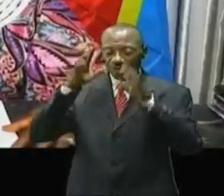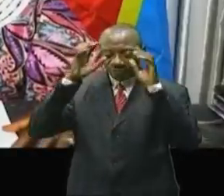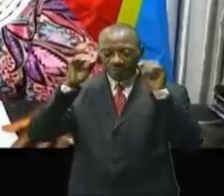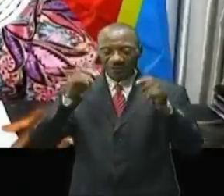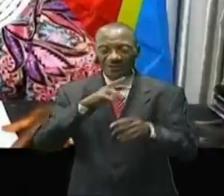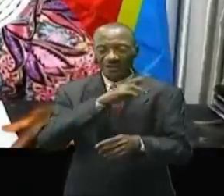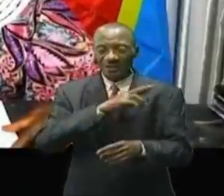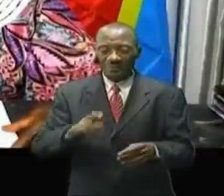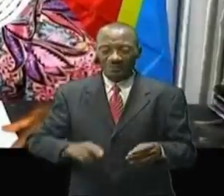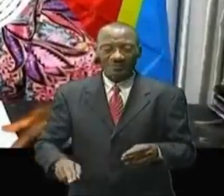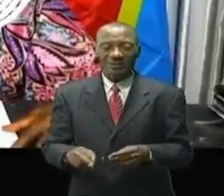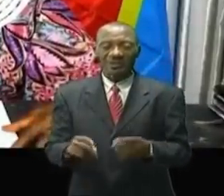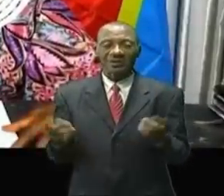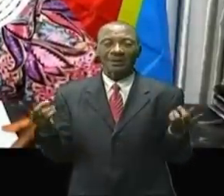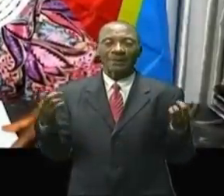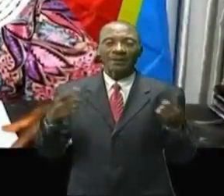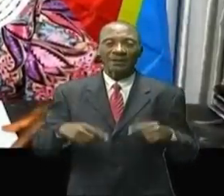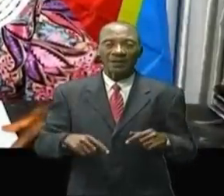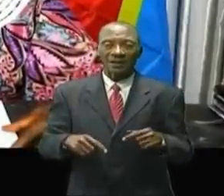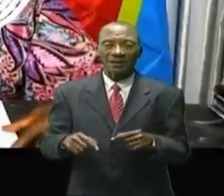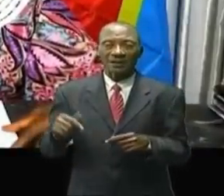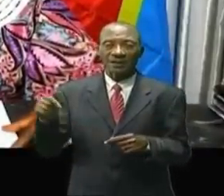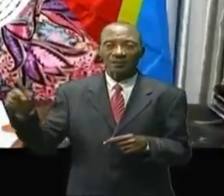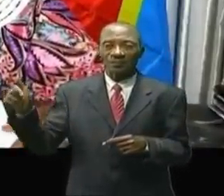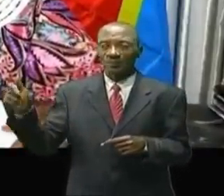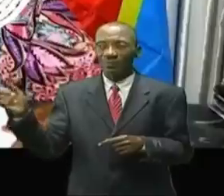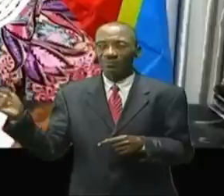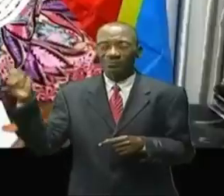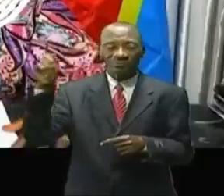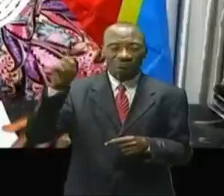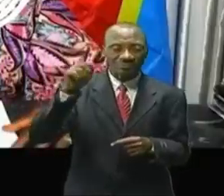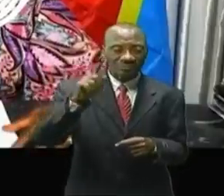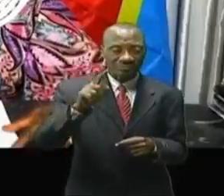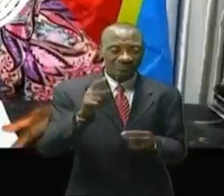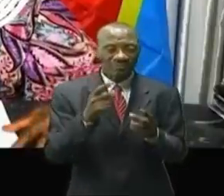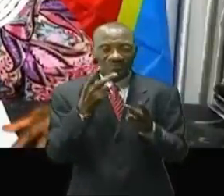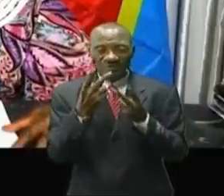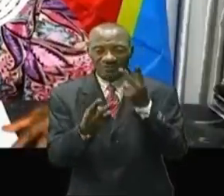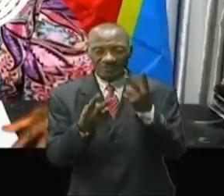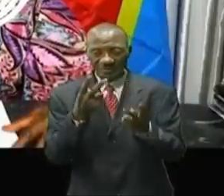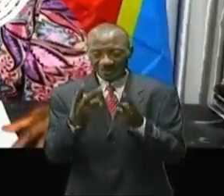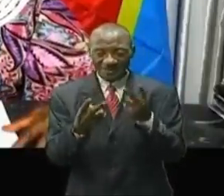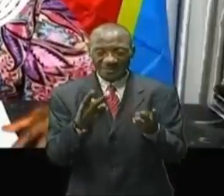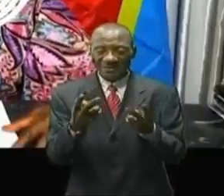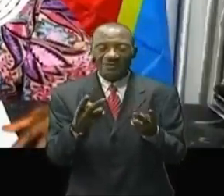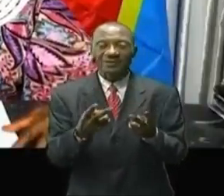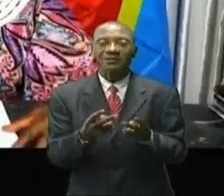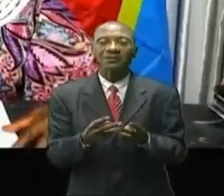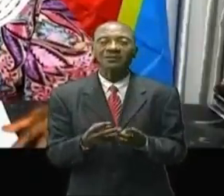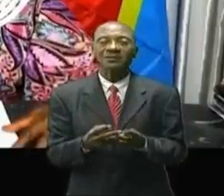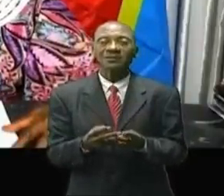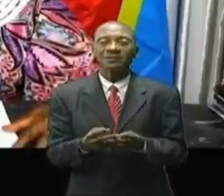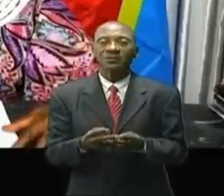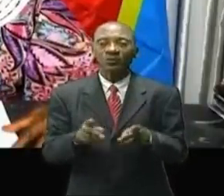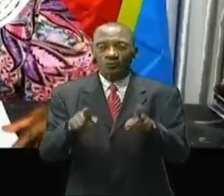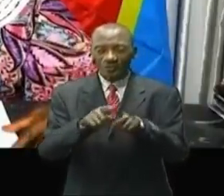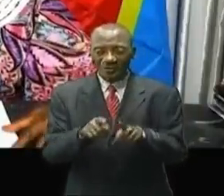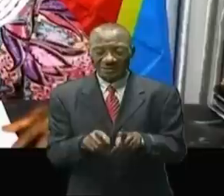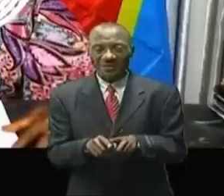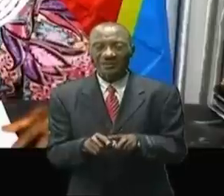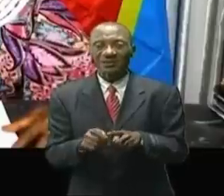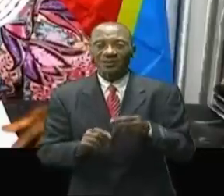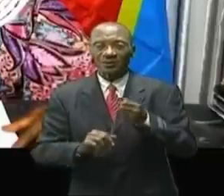de sa visite au village natal de notre héros national, Patrice Emery Lumumba